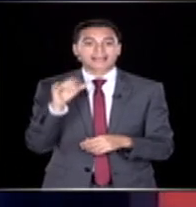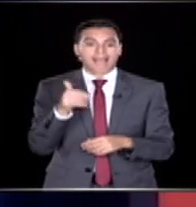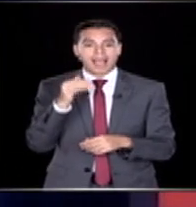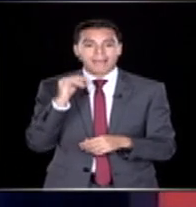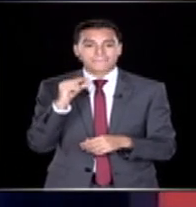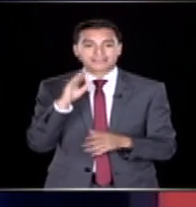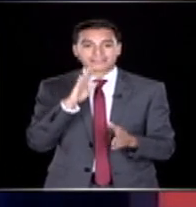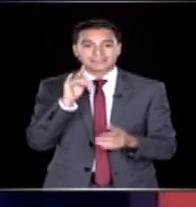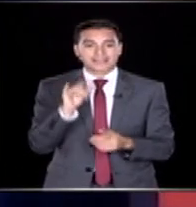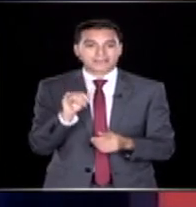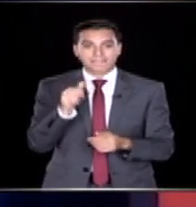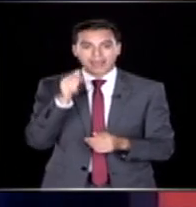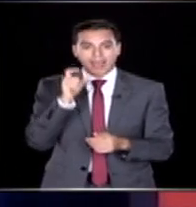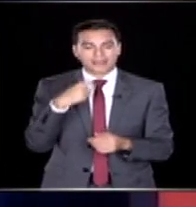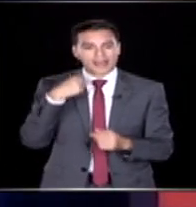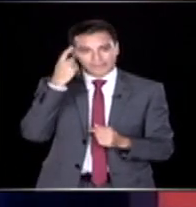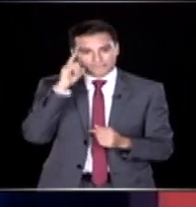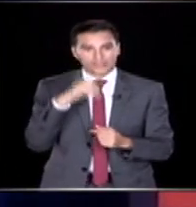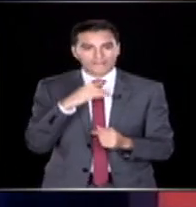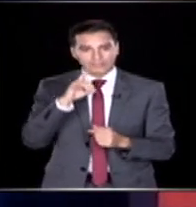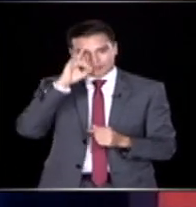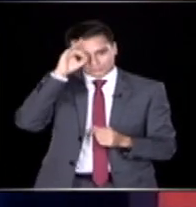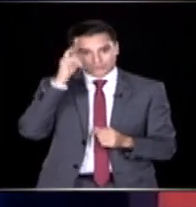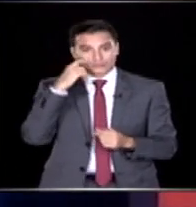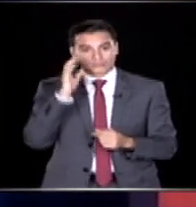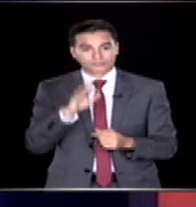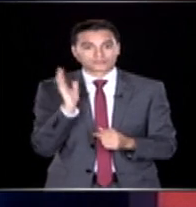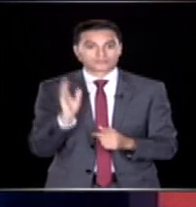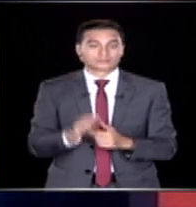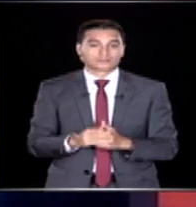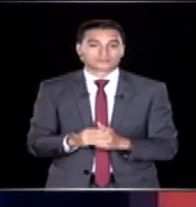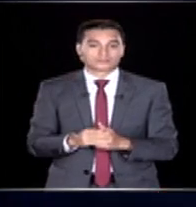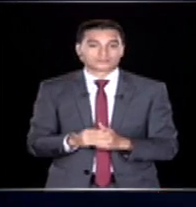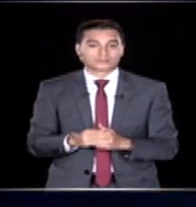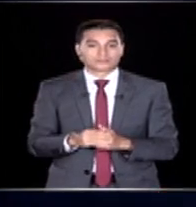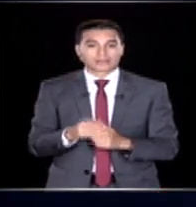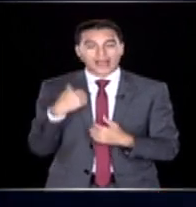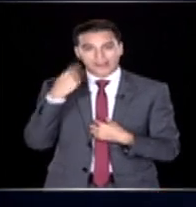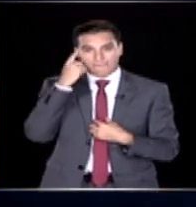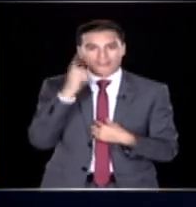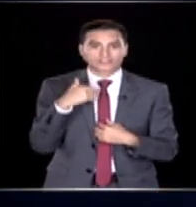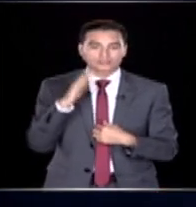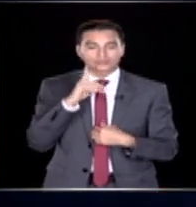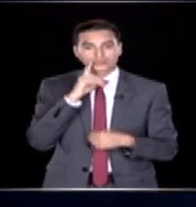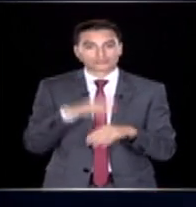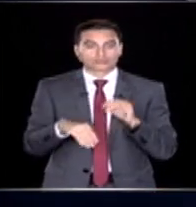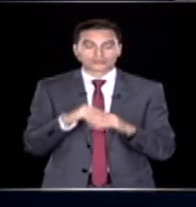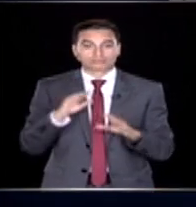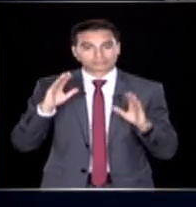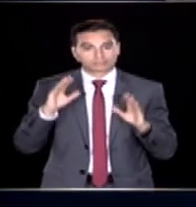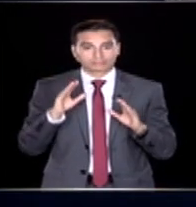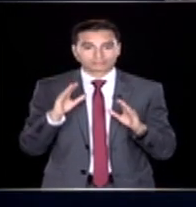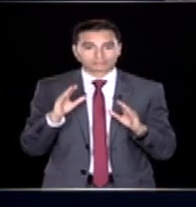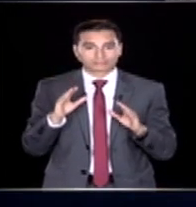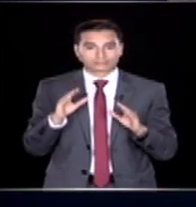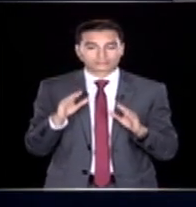سليمان إجابتك. ما فيش إجابة استثناء. أنا مجرد متخمن يعني. هتخمن. محمود الزكي كان عنده إجابة. خلاص.